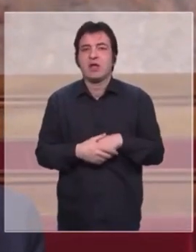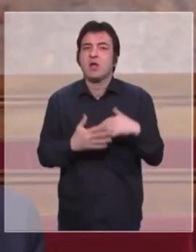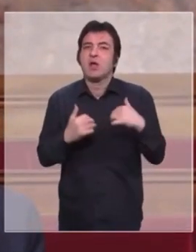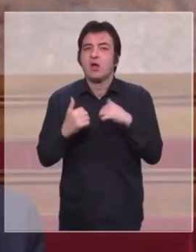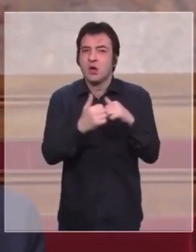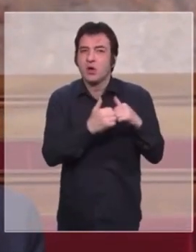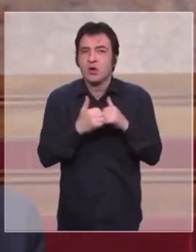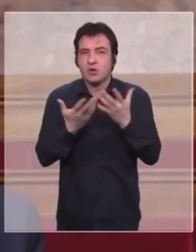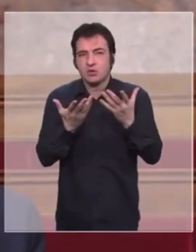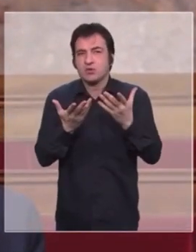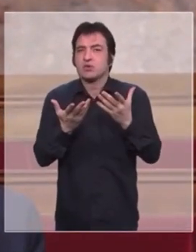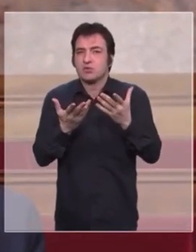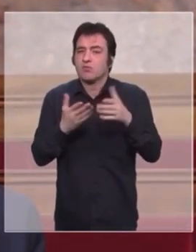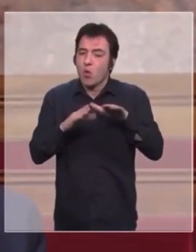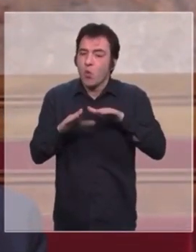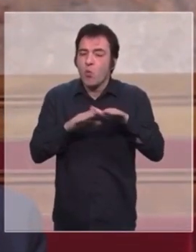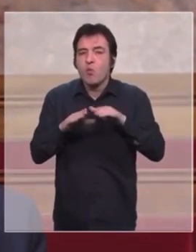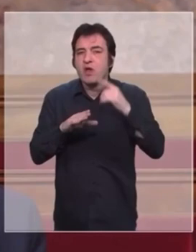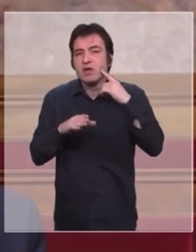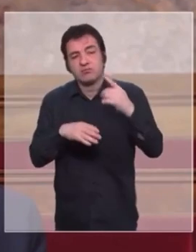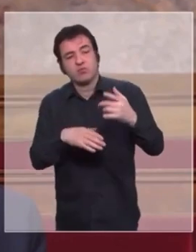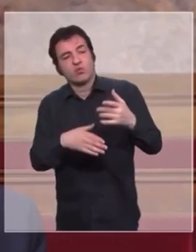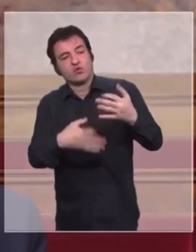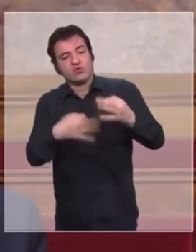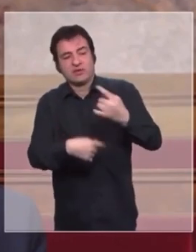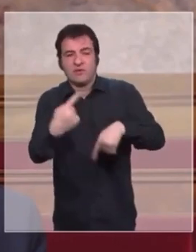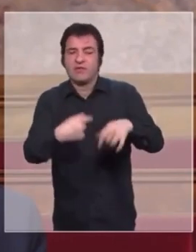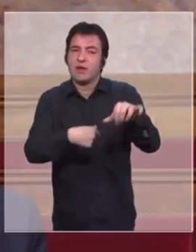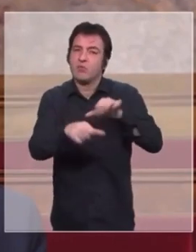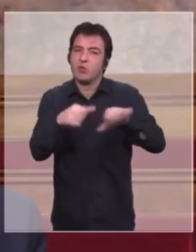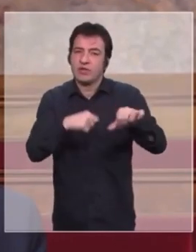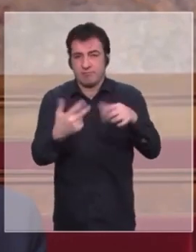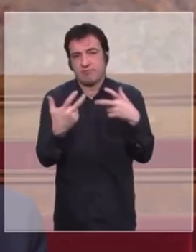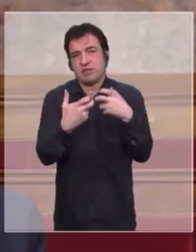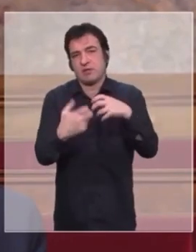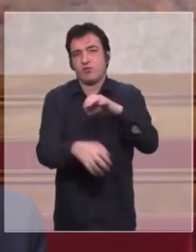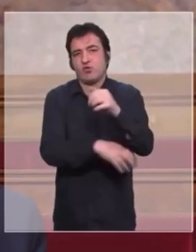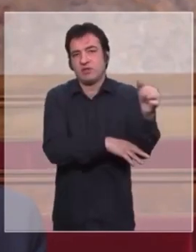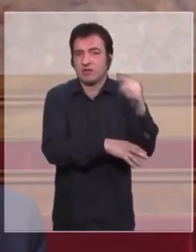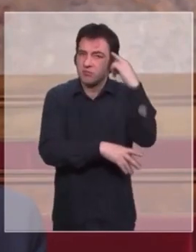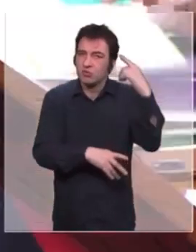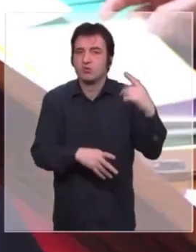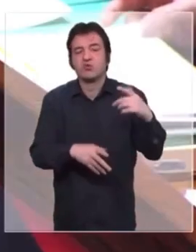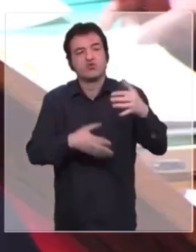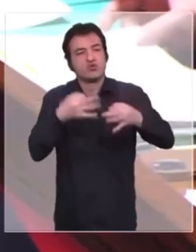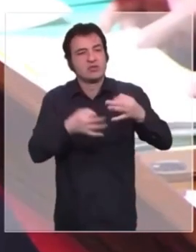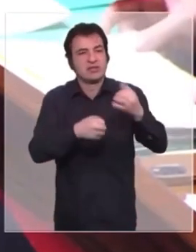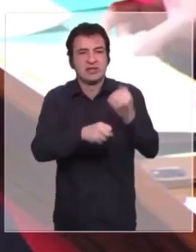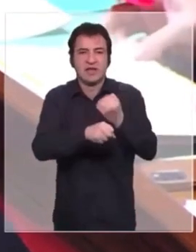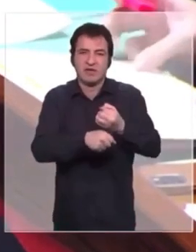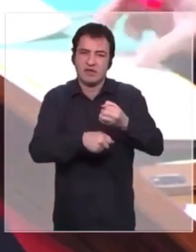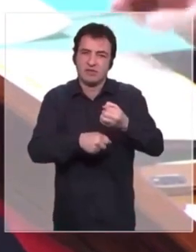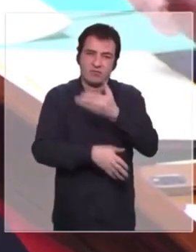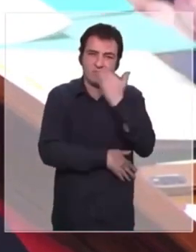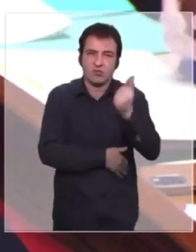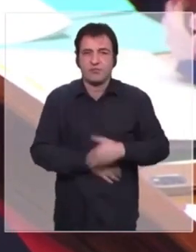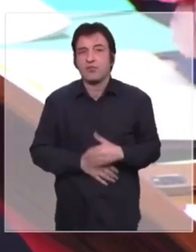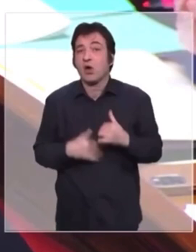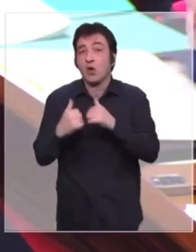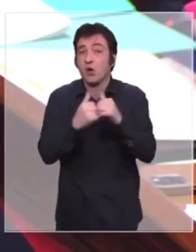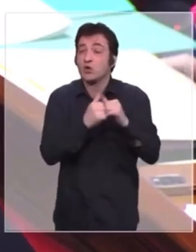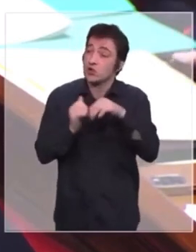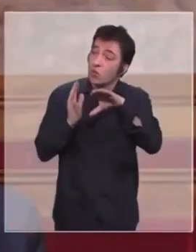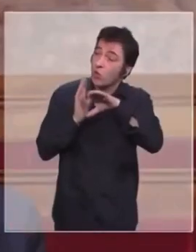moyens indispensables à la modernisation, notamment numérique, du travail de la justice. Ensemble, nous allons simplifier le code de procédure